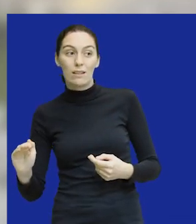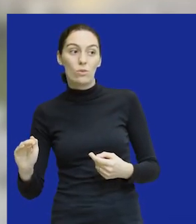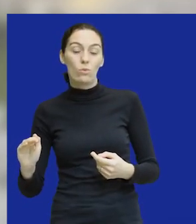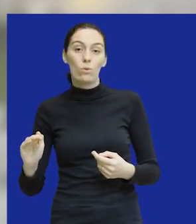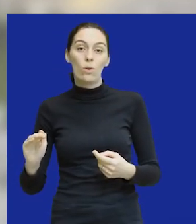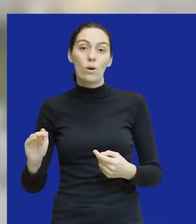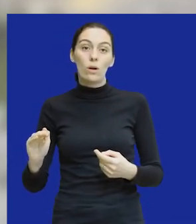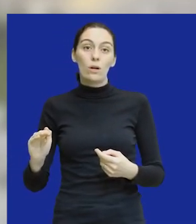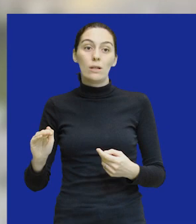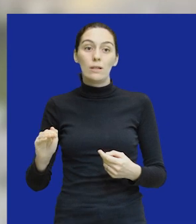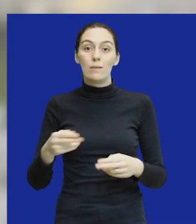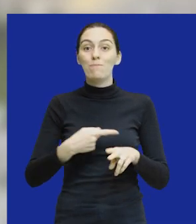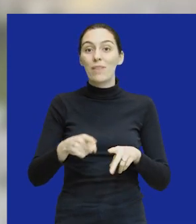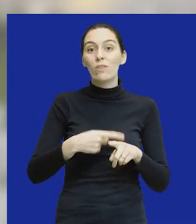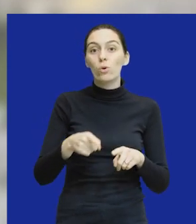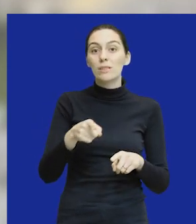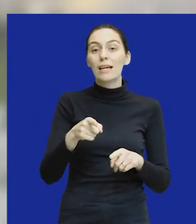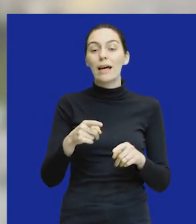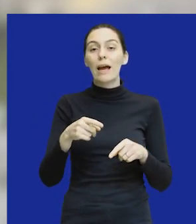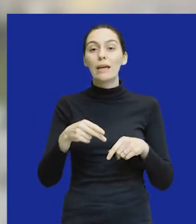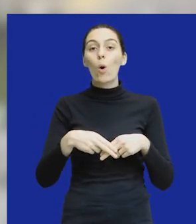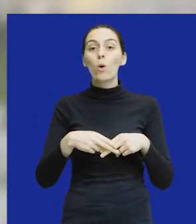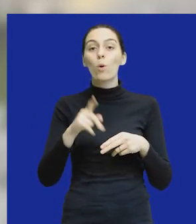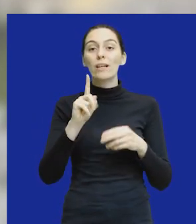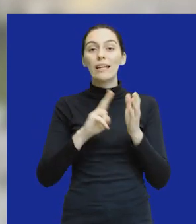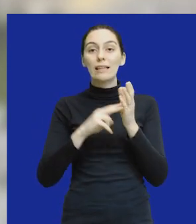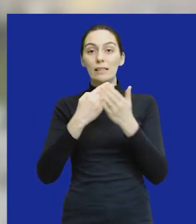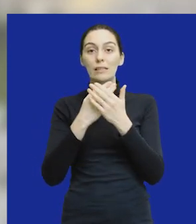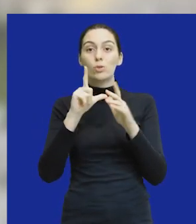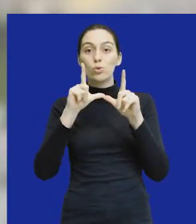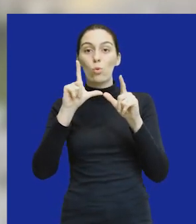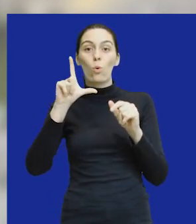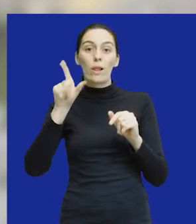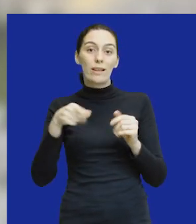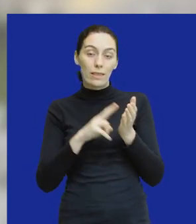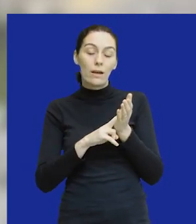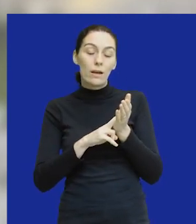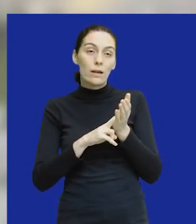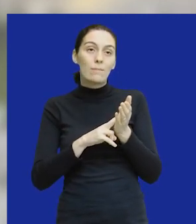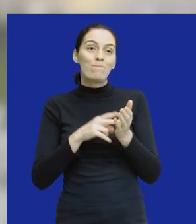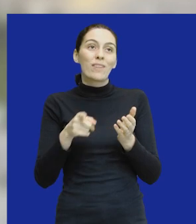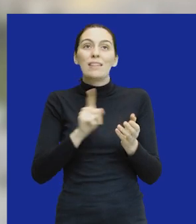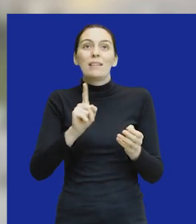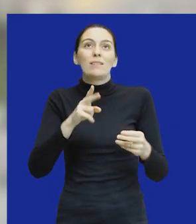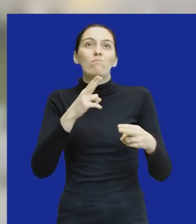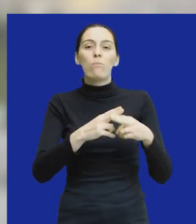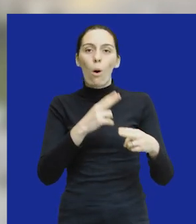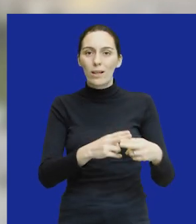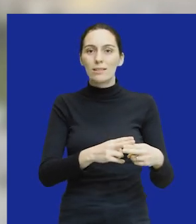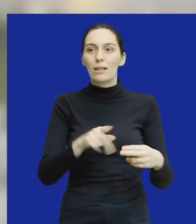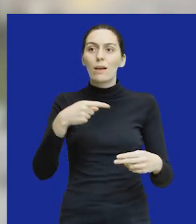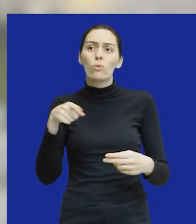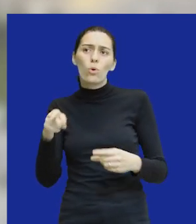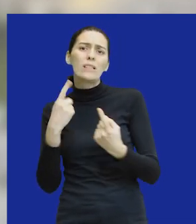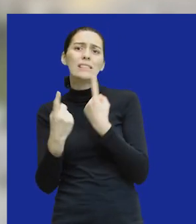dobi dijabetes tip 1, nedostaje taj hormon inzulin i kojeg treba stalno dodavati. Dakle, nisi bolestan, nego imaš stanje u kojem